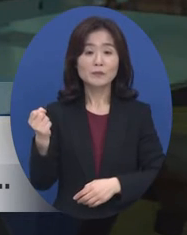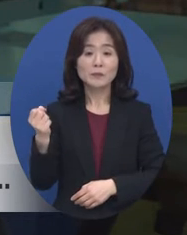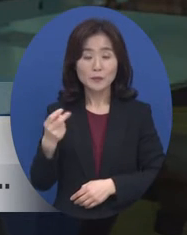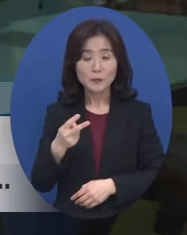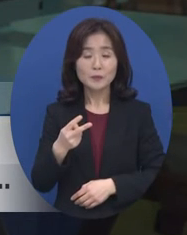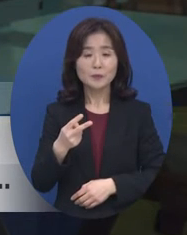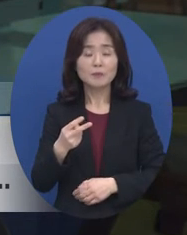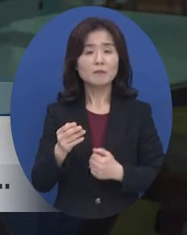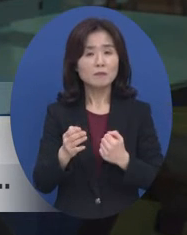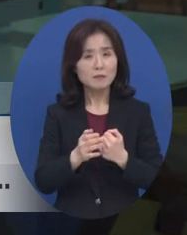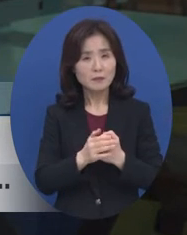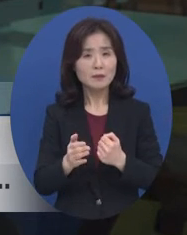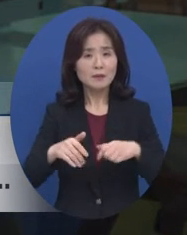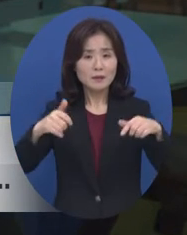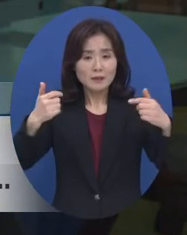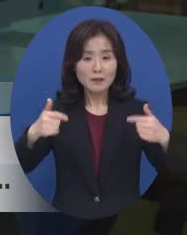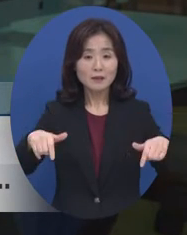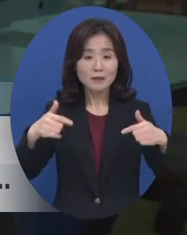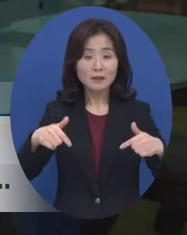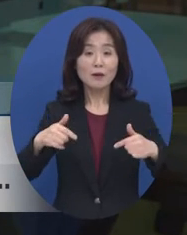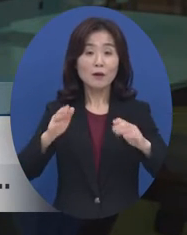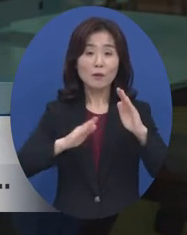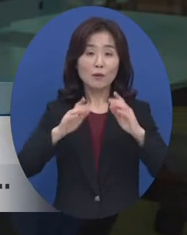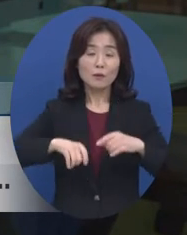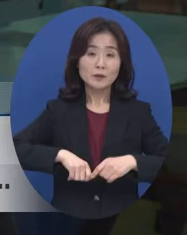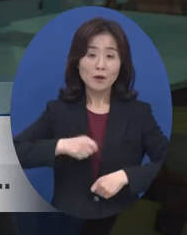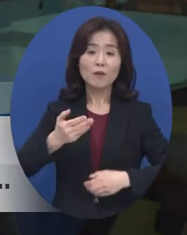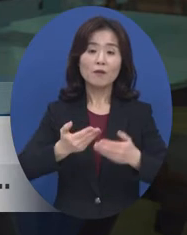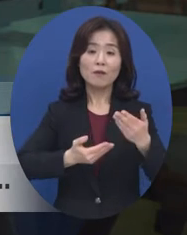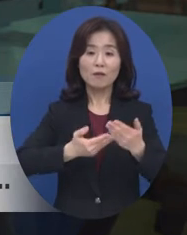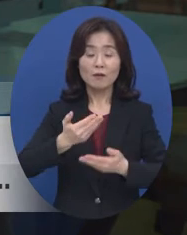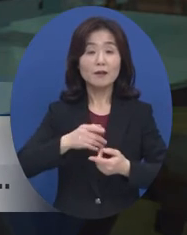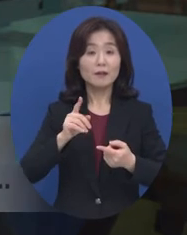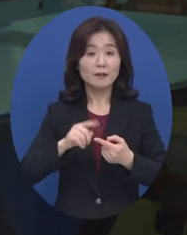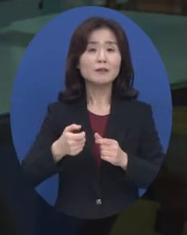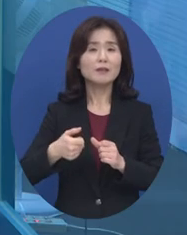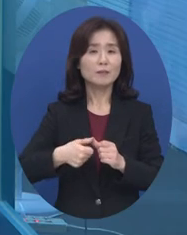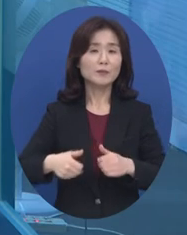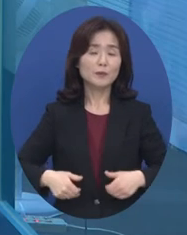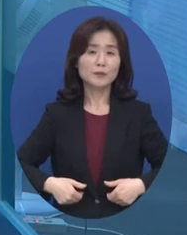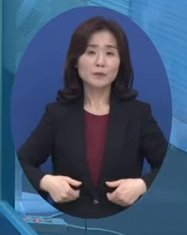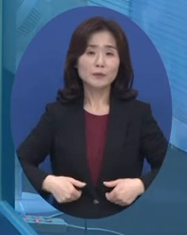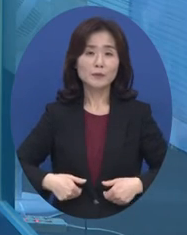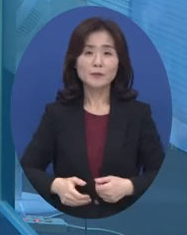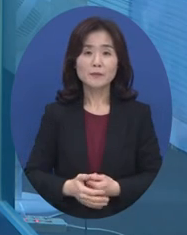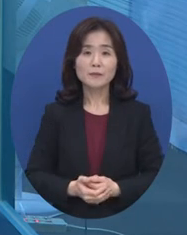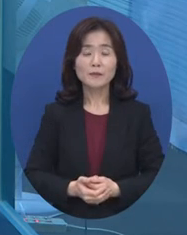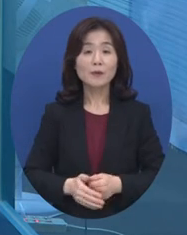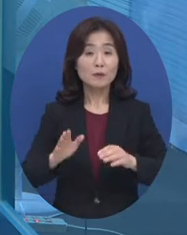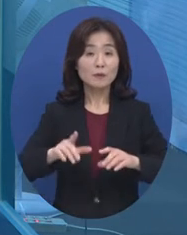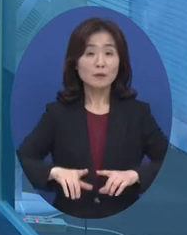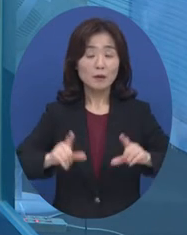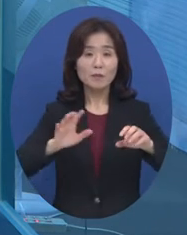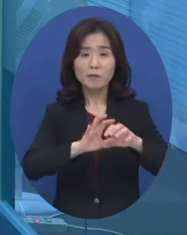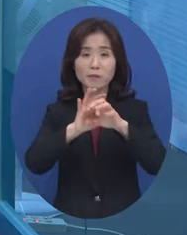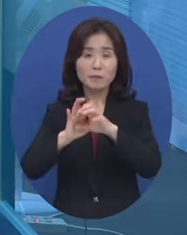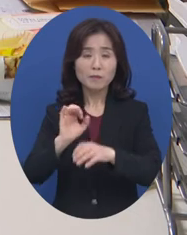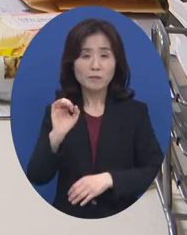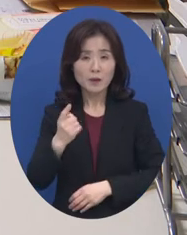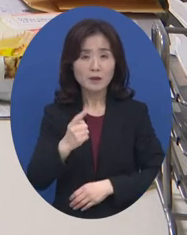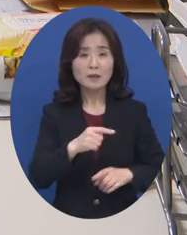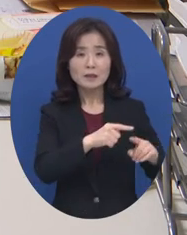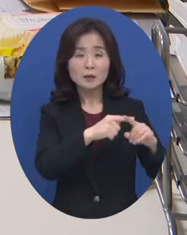그래서 항상 이런 공정거래 대한 참 오니 pu 특히 올해는 코르 날 구로